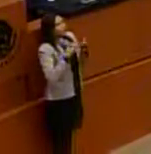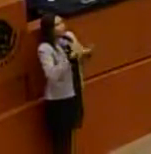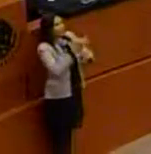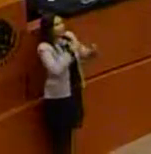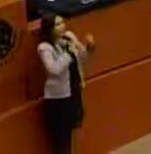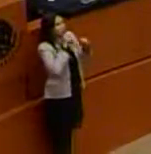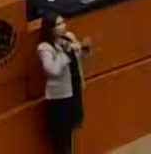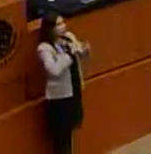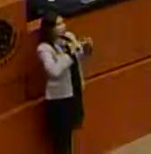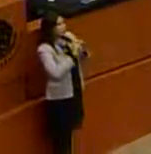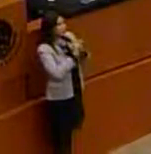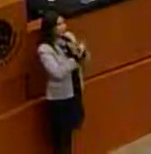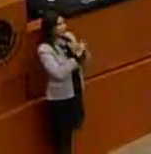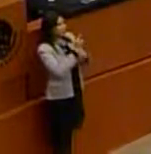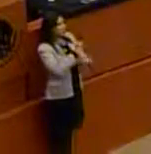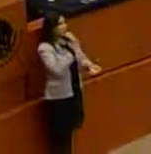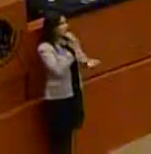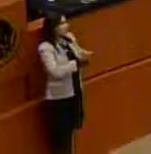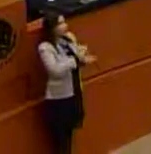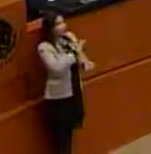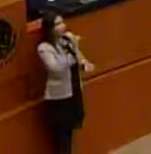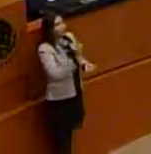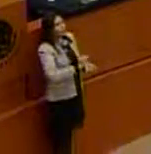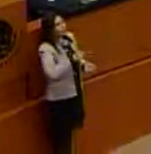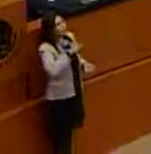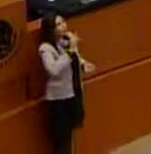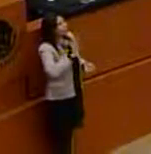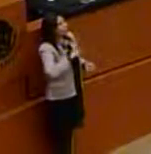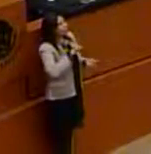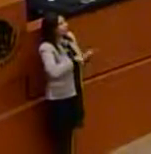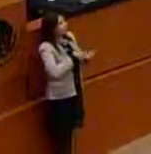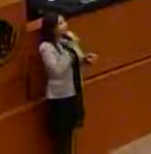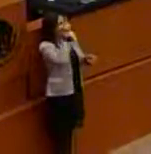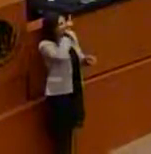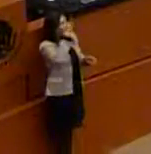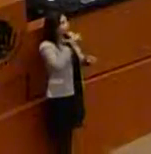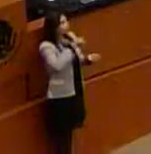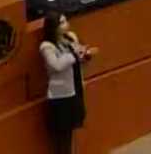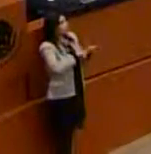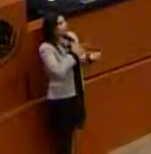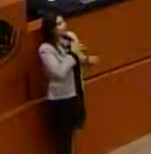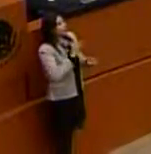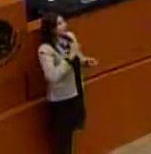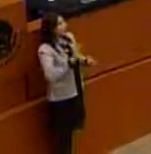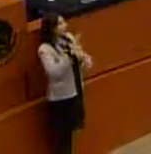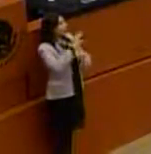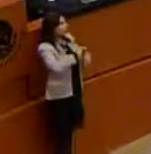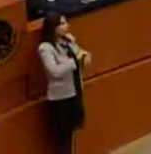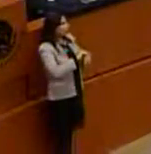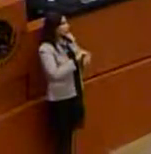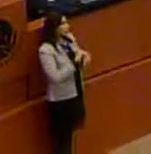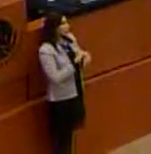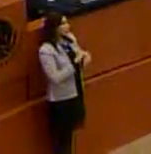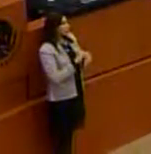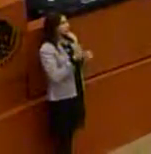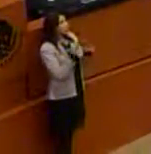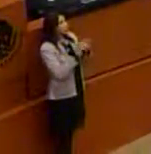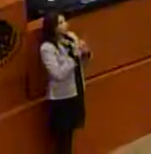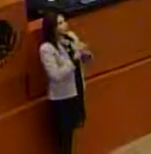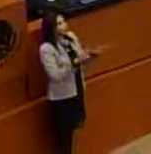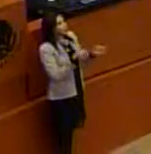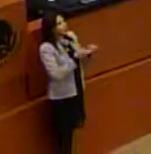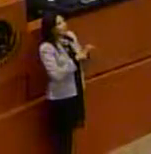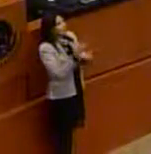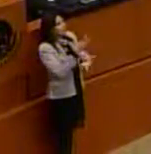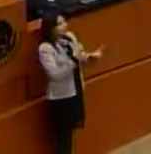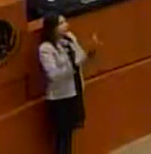n'est pas forcément obligatoire, mais ce serait plutôt la logique du RBI, il permet alors la péréquation financière, une répartition de la richesse entre les régions